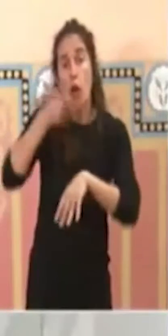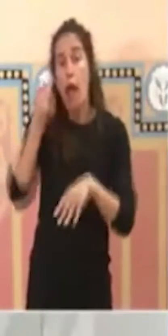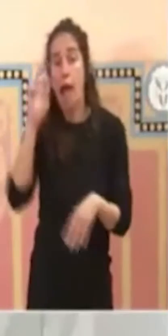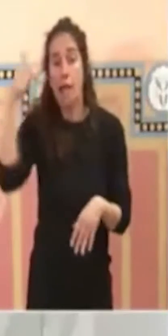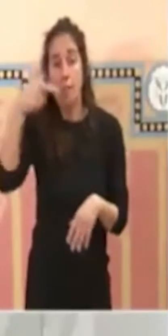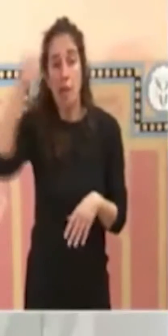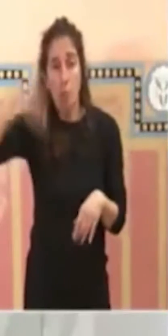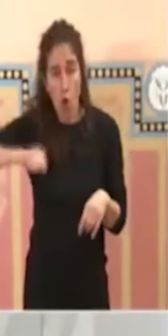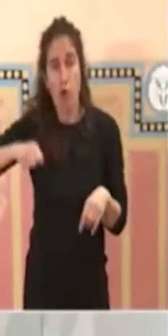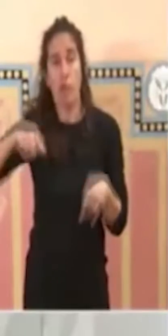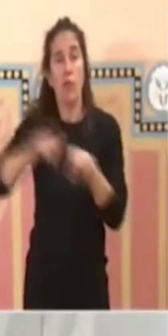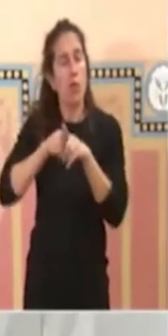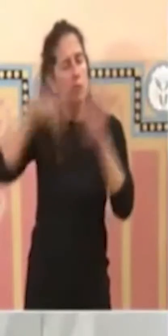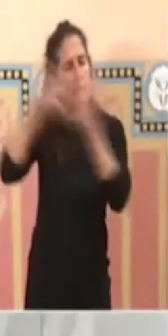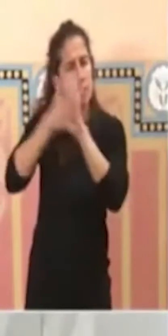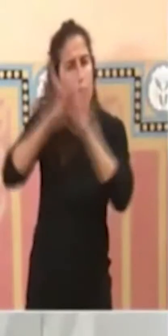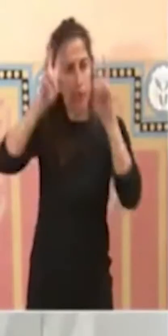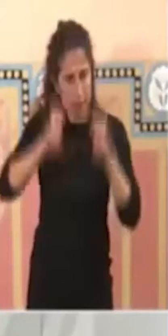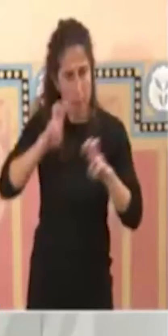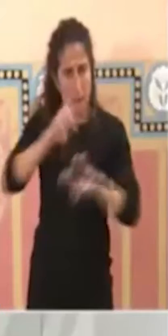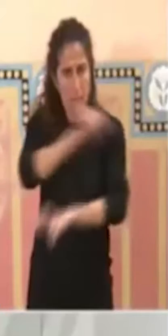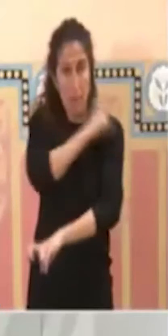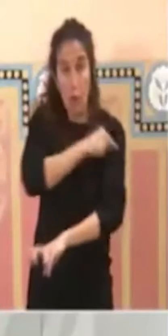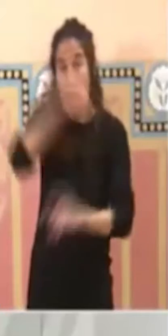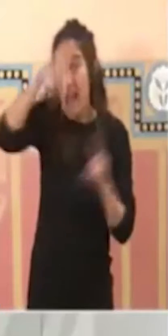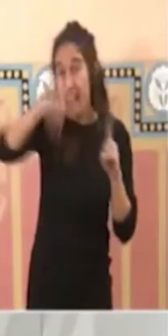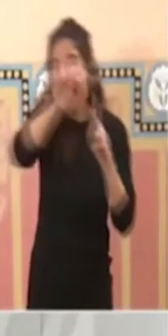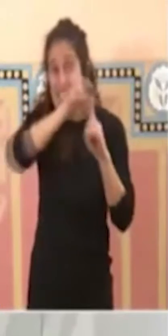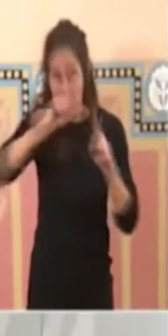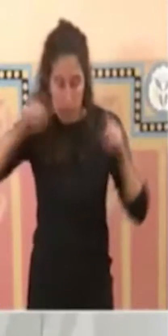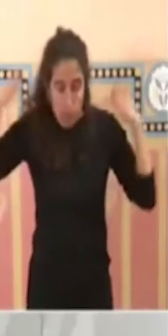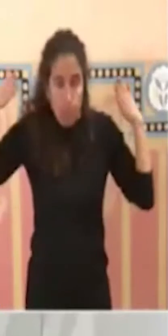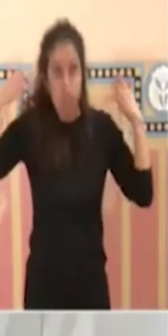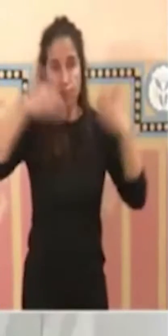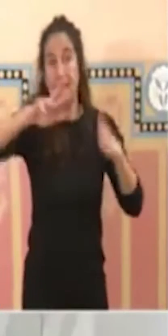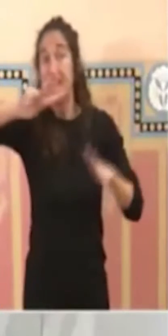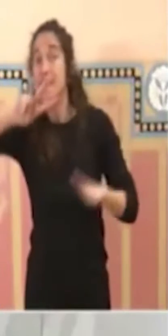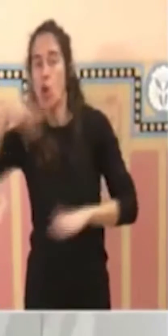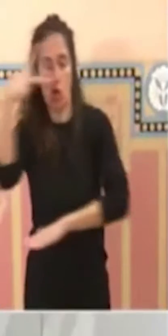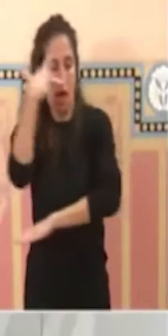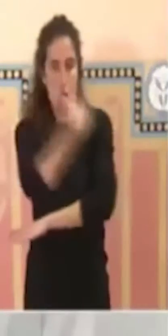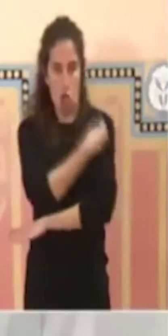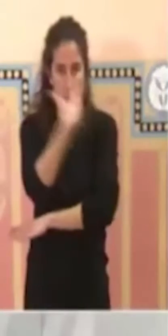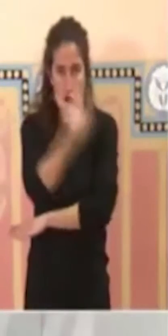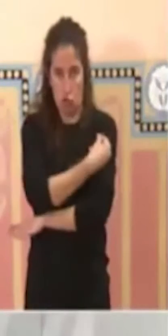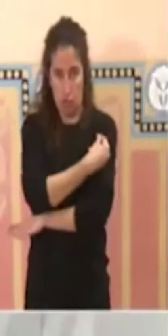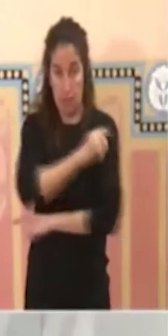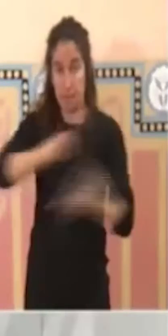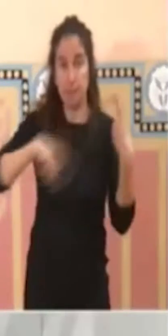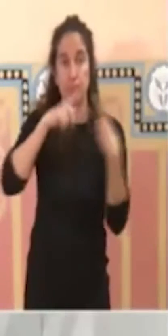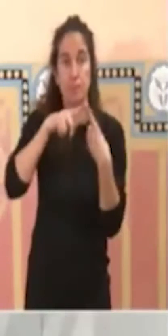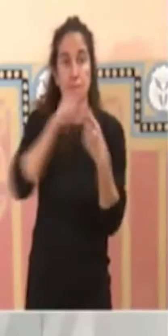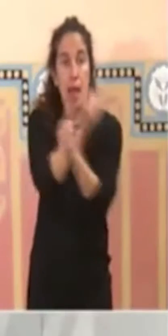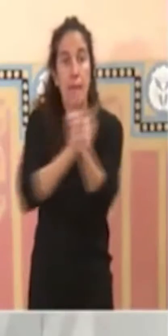rodes de premsa específiques de vacunació, aquesta setmana centrats en aquestes segones dosis. En primer lloc, evidentment,